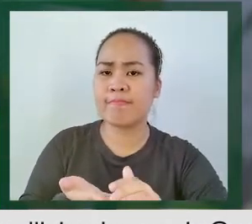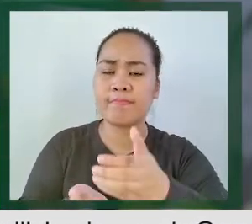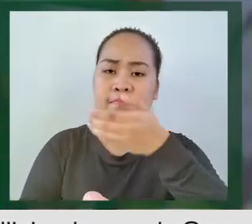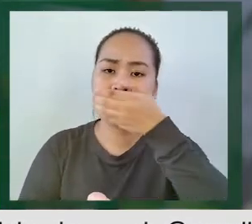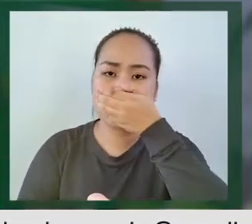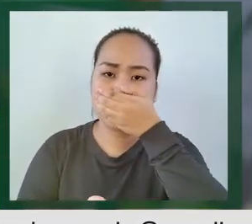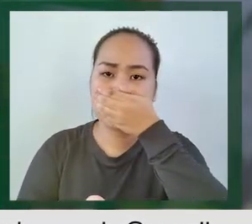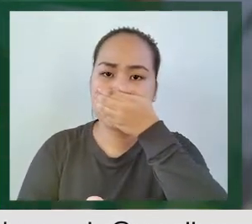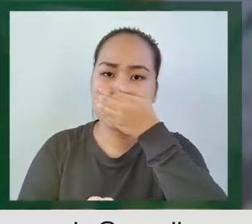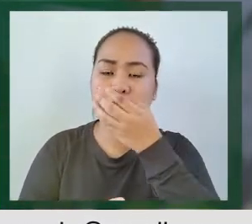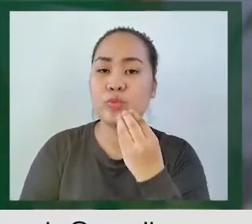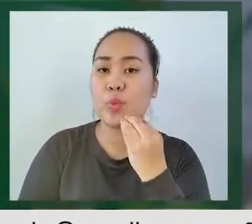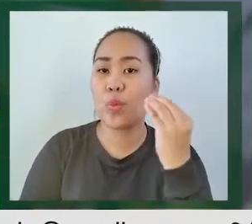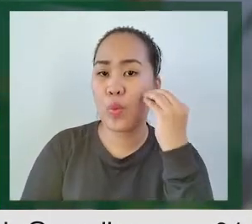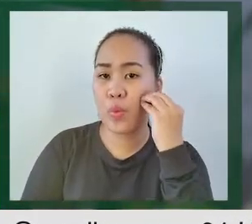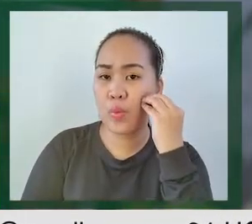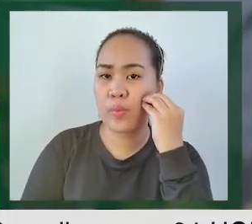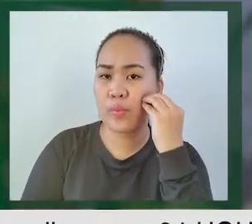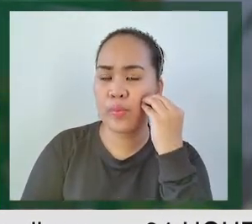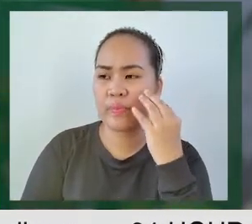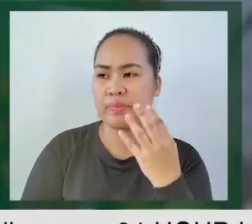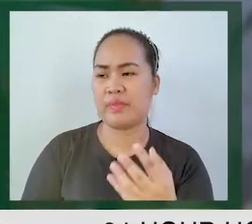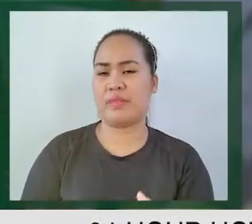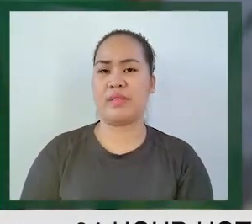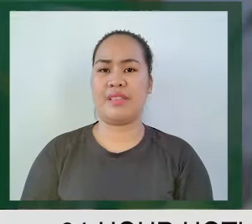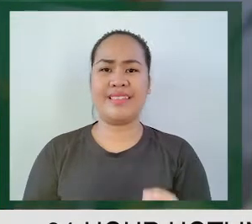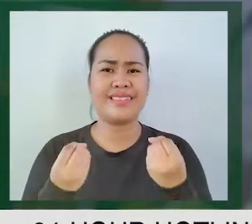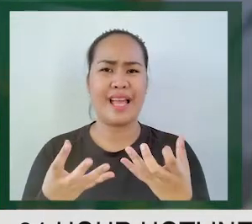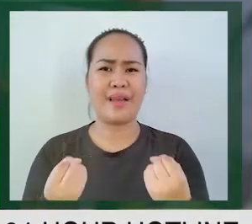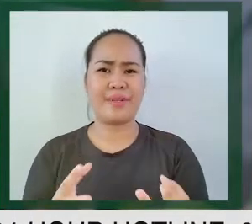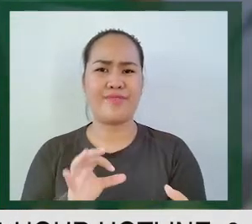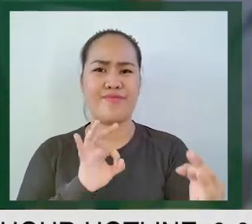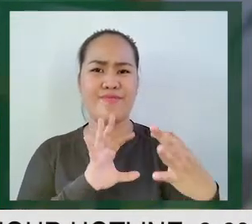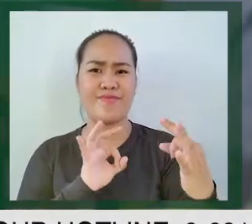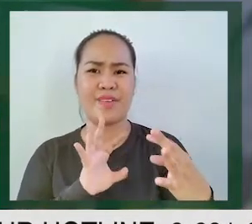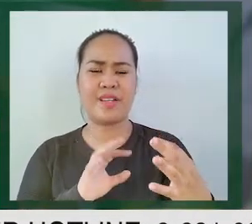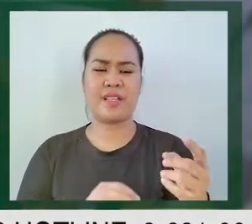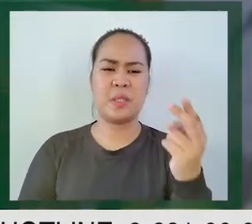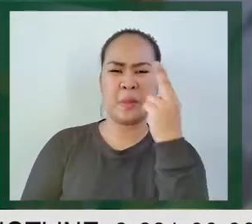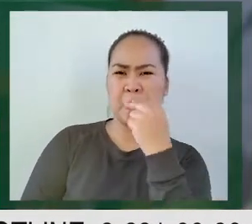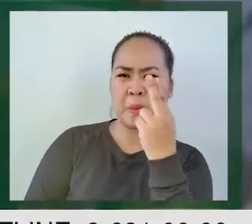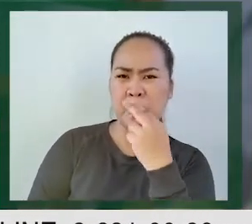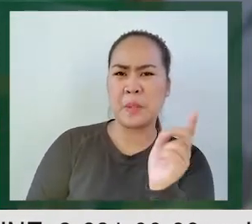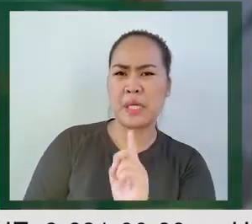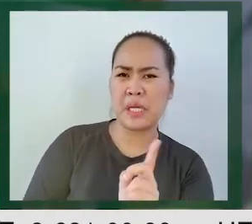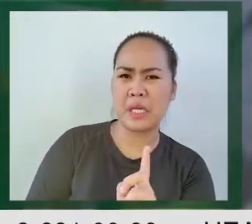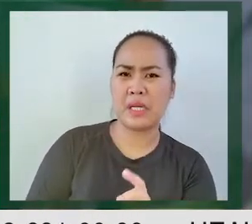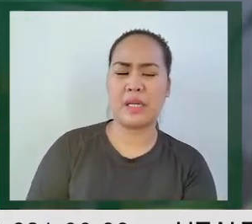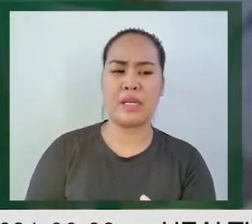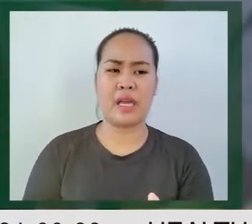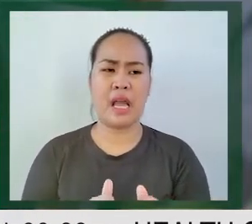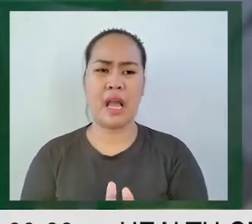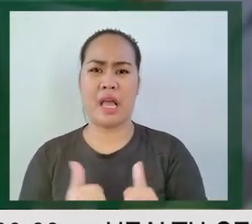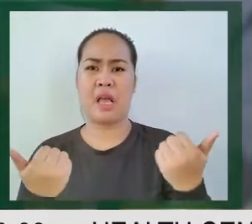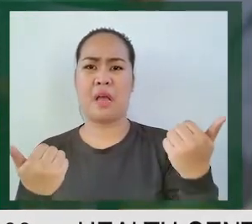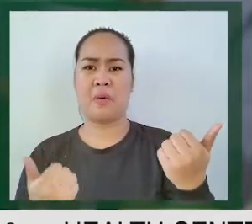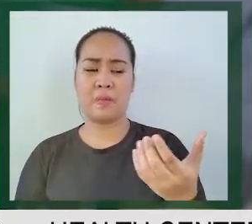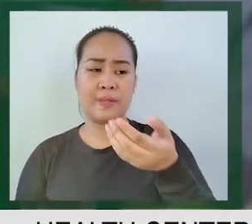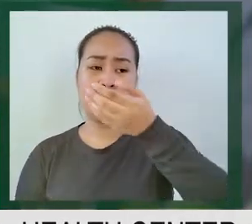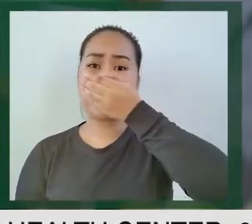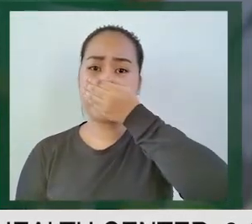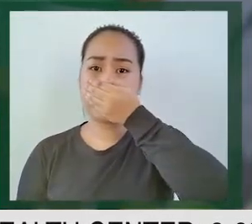mag-face, paano ako mag-physical distancing sa aking asawa, di ba? So again, yun nga, pilosopo na naman, di ba? Uwi na naman tayo